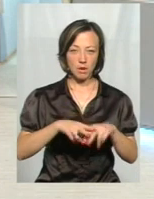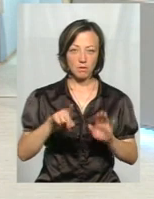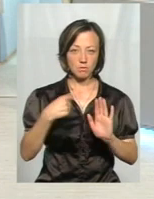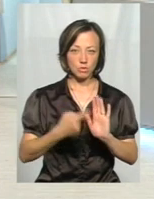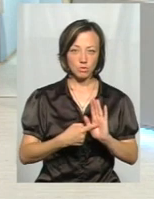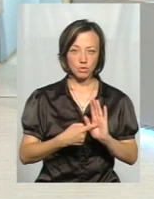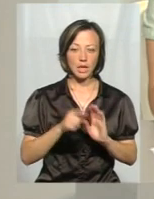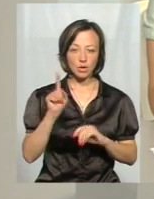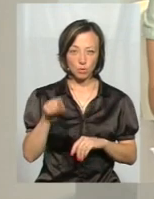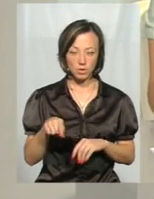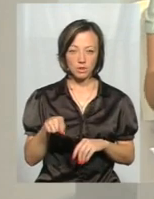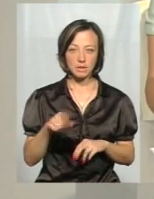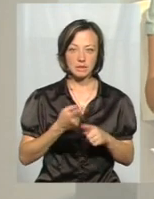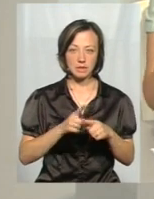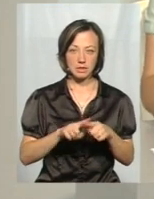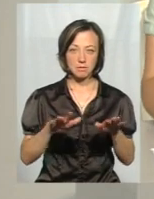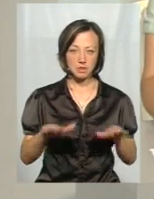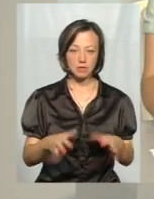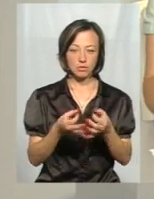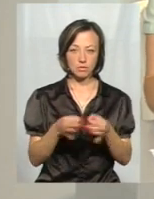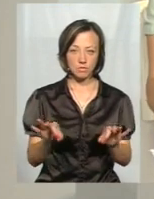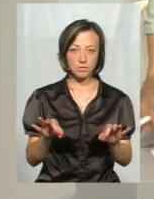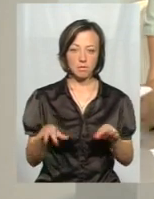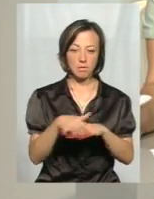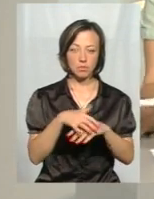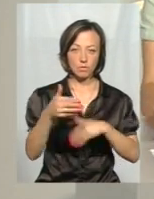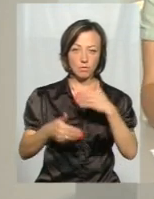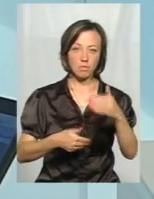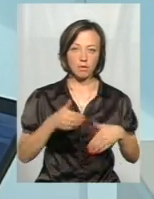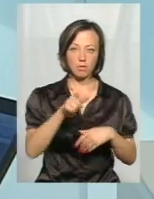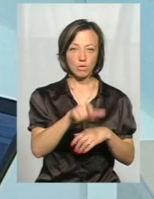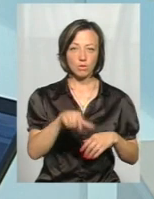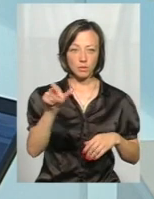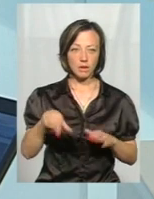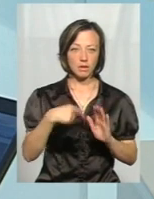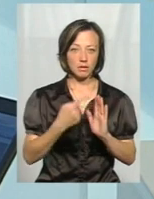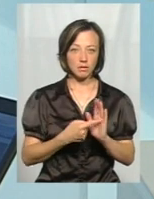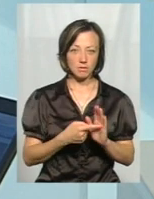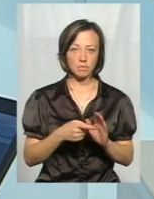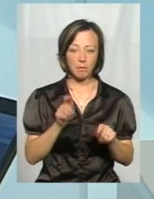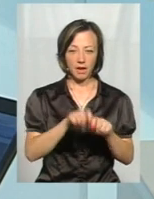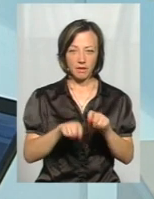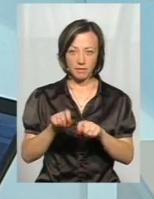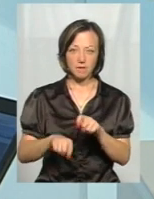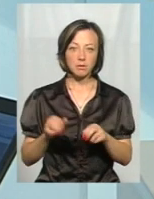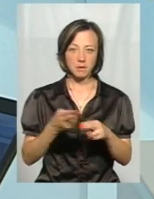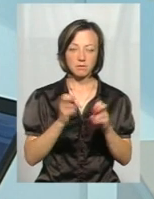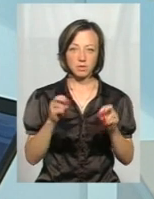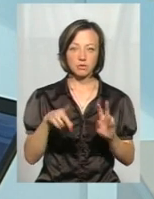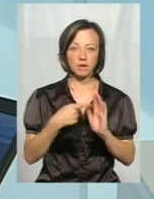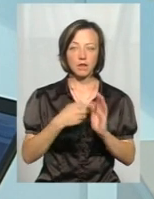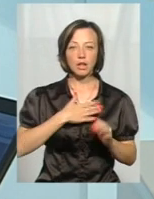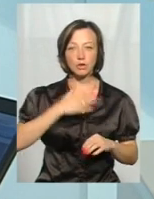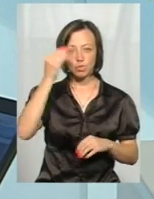і тоді це місце масового купання людей, можна сказати, воно перевірене і безпечне. На нашу